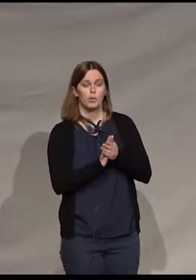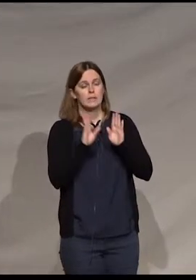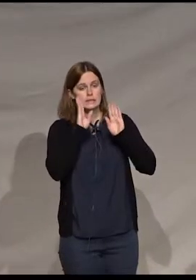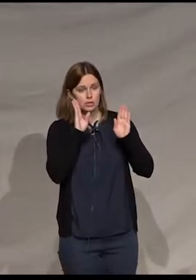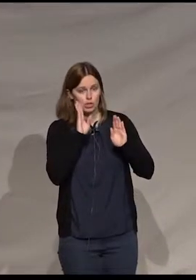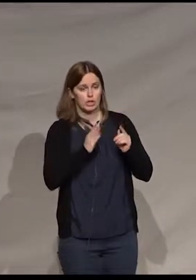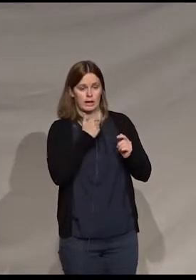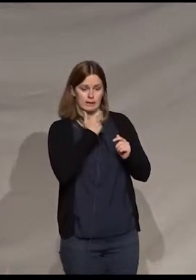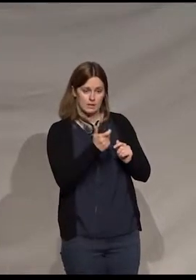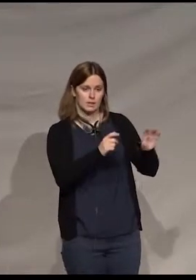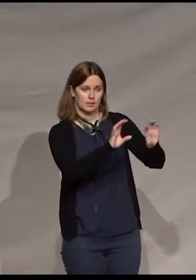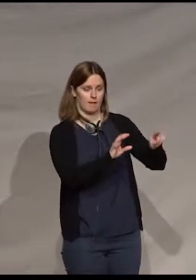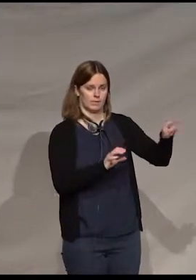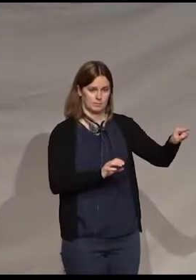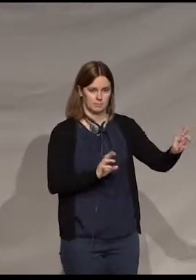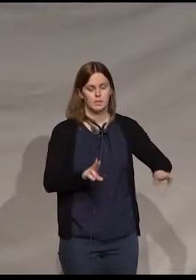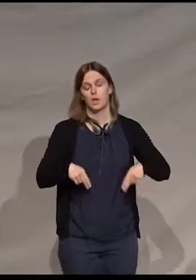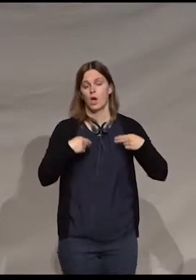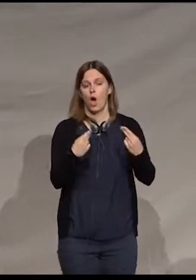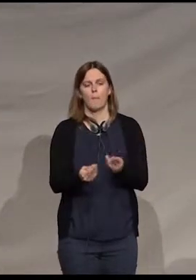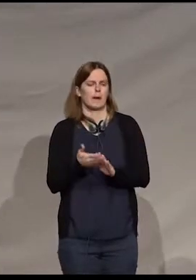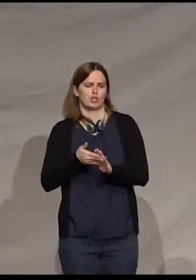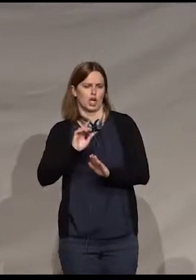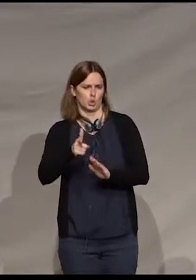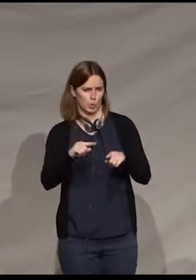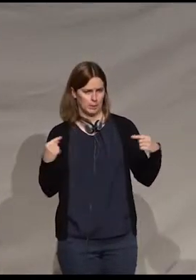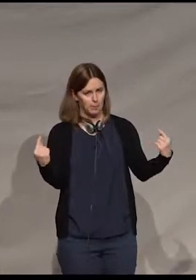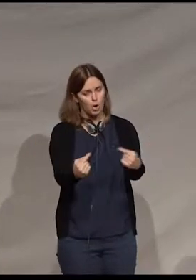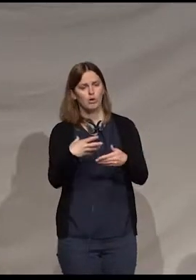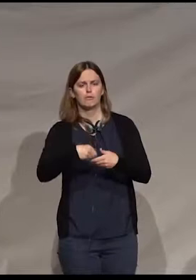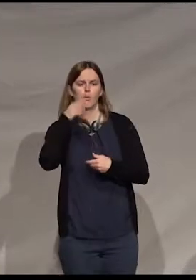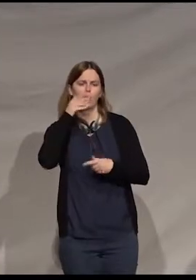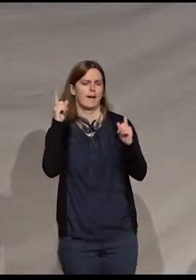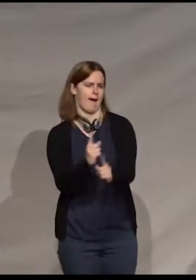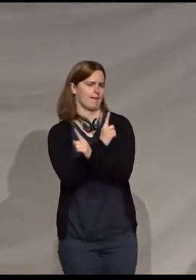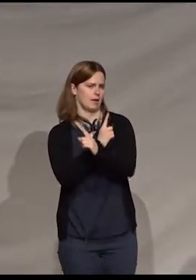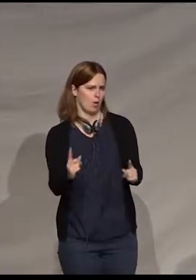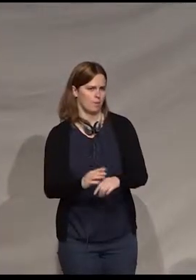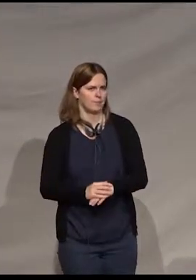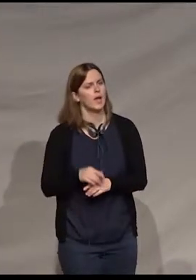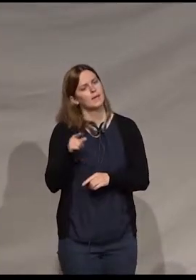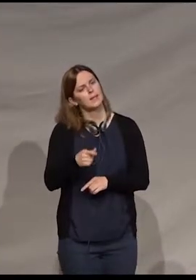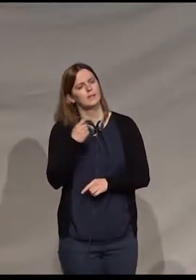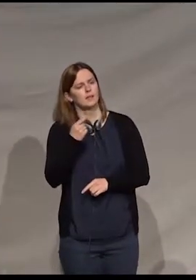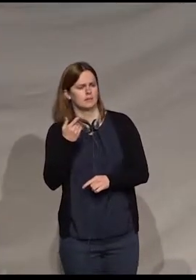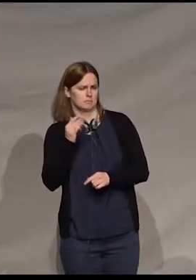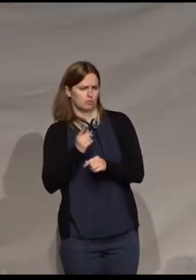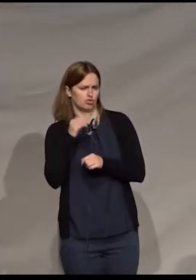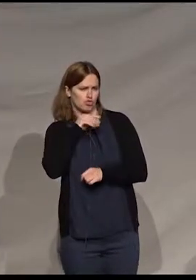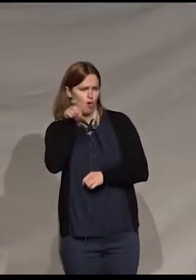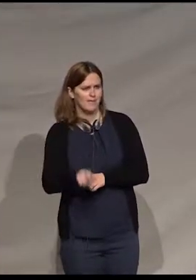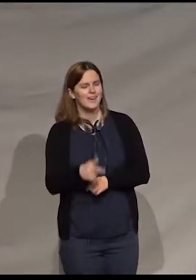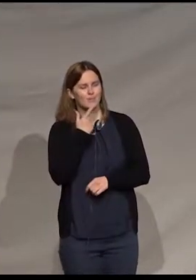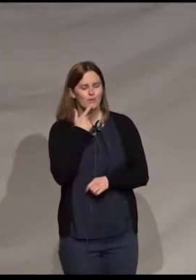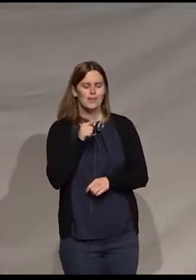Sestřička přejde do druhého pokoje, řekne jí klient, chci toto zařízení ovládat hlasem, nebo chci se hlasem dozvonit do sesterny.